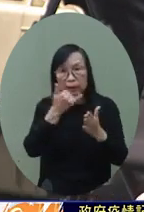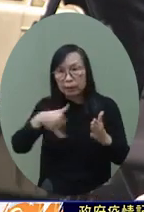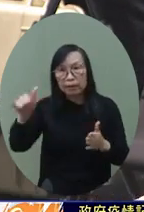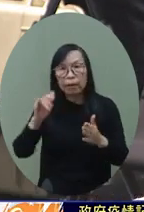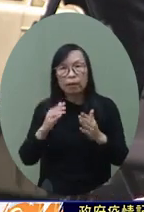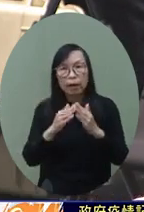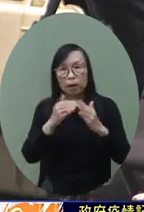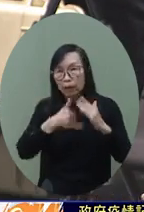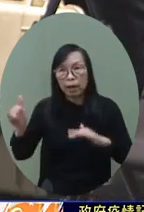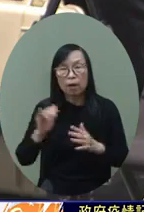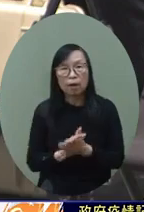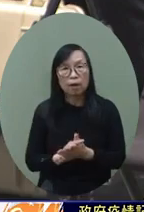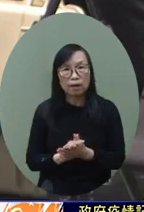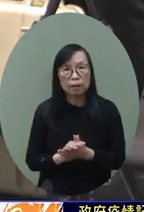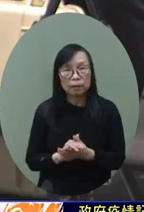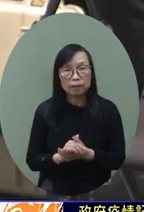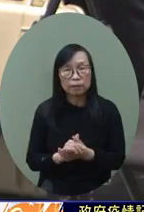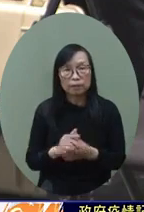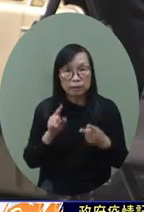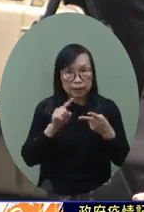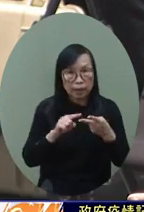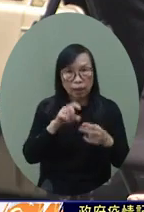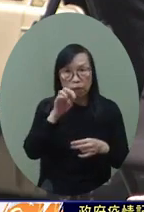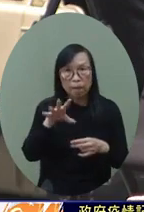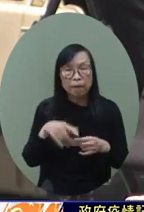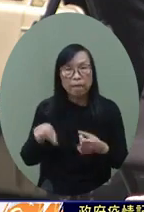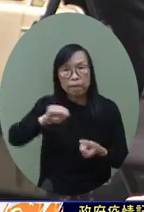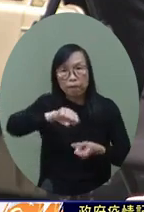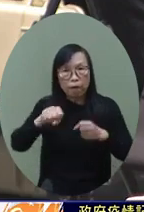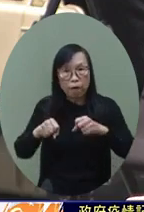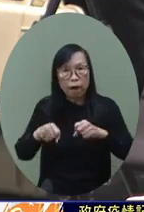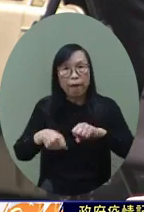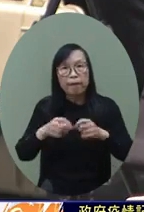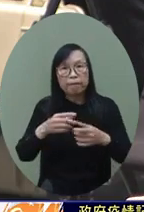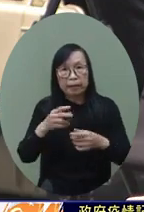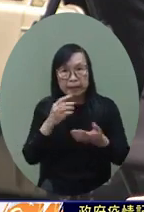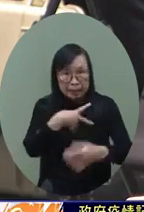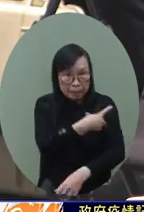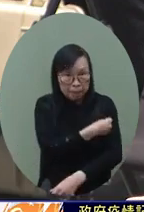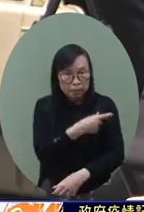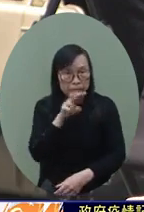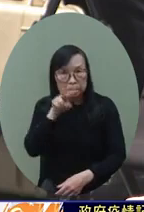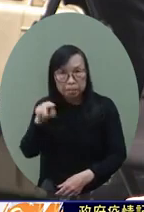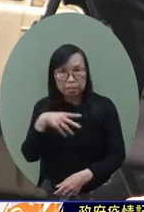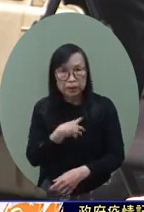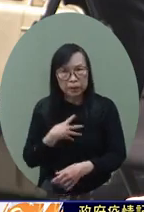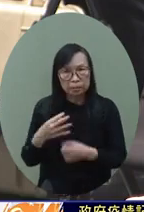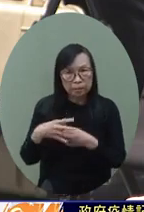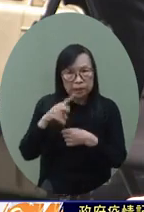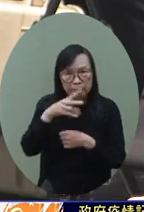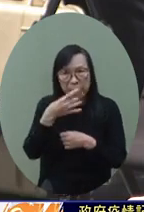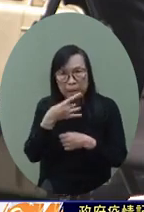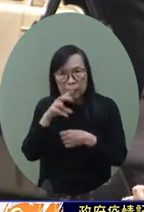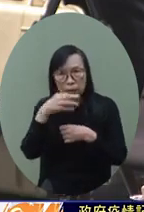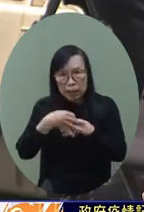咧？同埋第二樣就想問翻科興疫苗嗰度，即係見到去到而家暫時都仲未有嗰第三期嘅數據